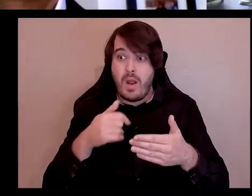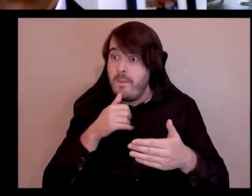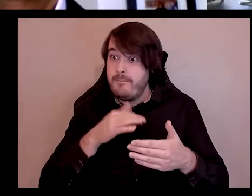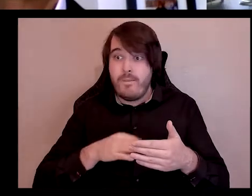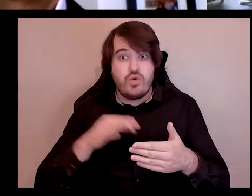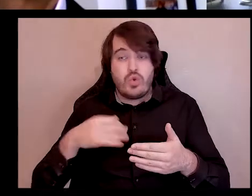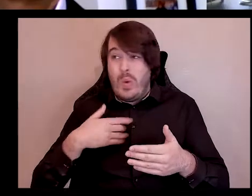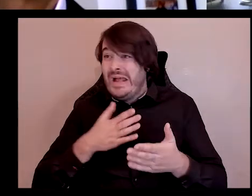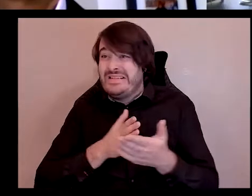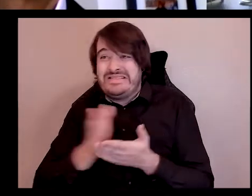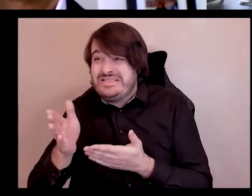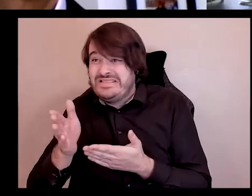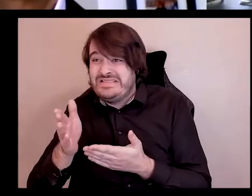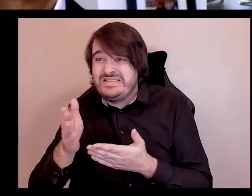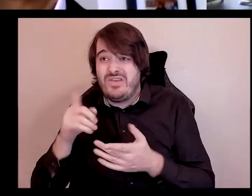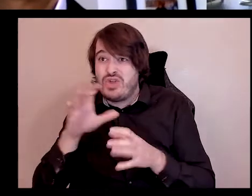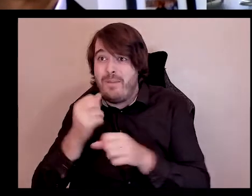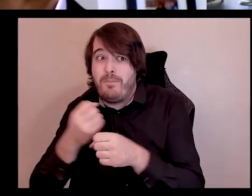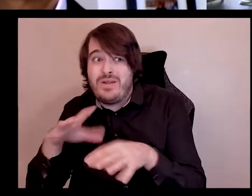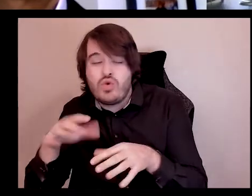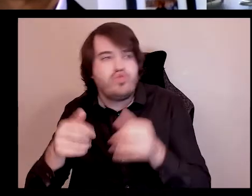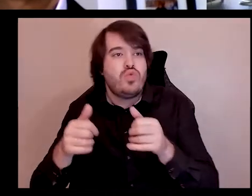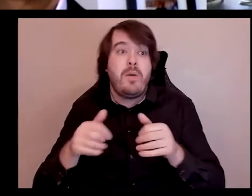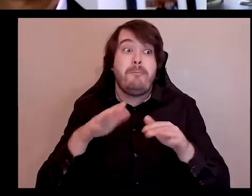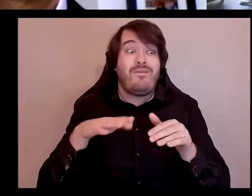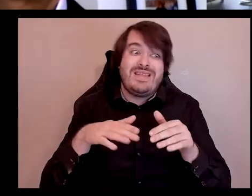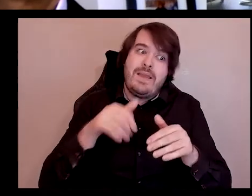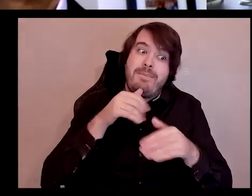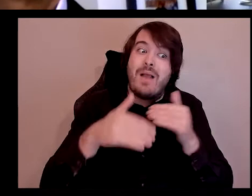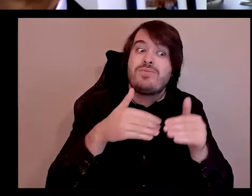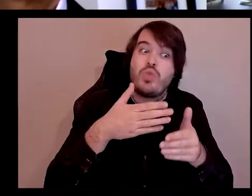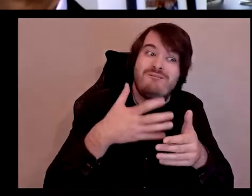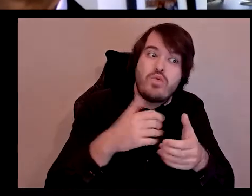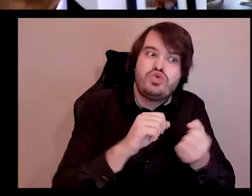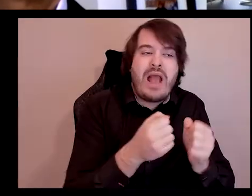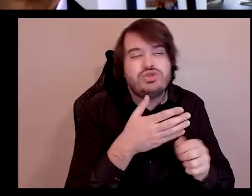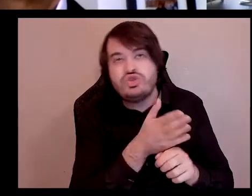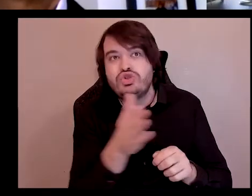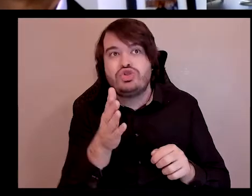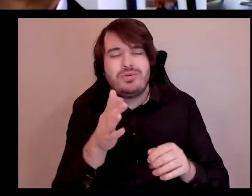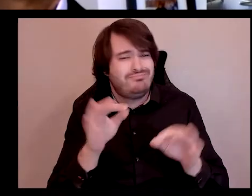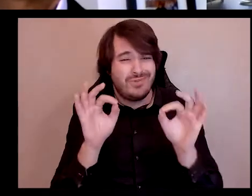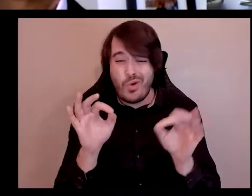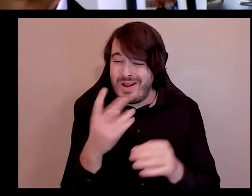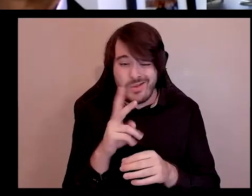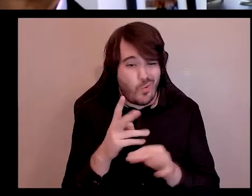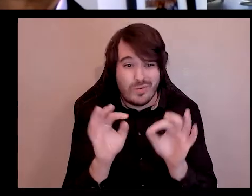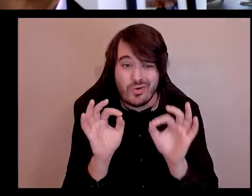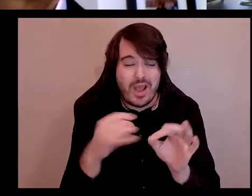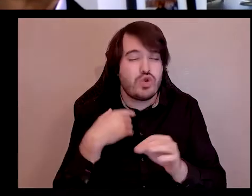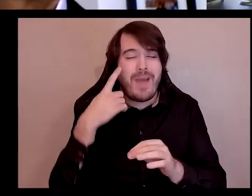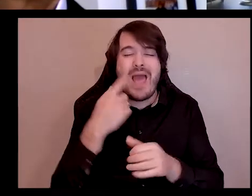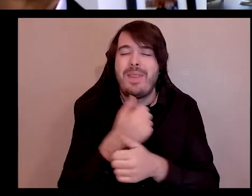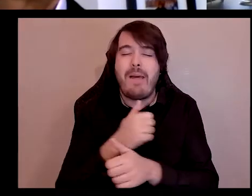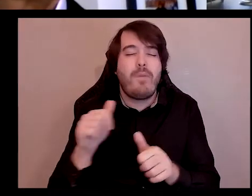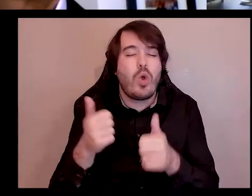votre processus. Vous êtes peut-être propulsé dans une situation où est-ce que vous allez devoir faire de la recherche d'emploi et d'autres, c'est planifié et que vous